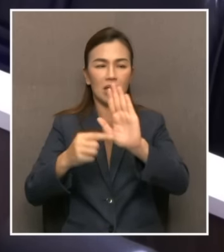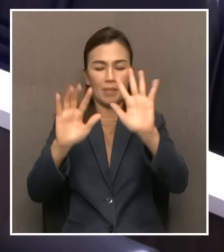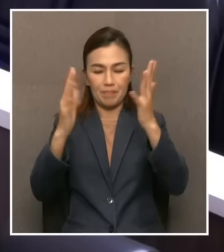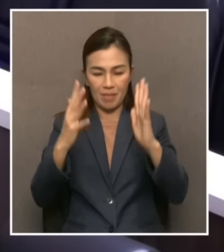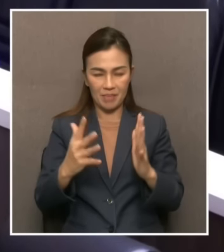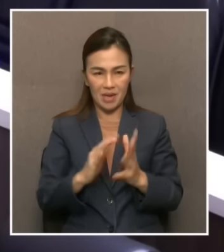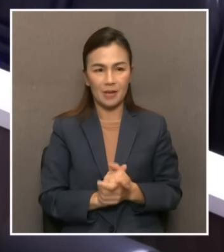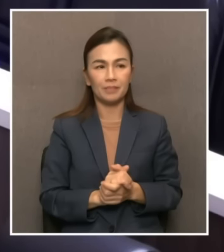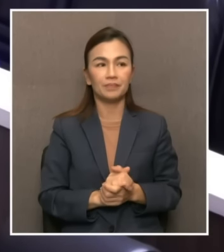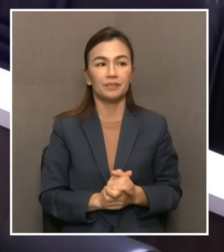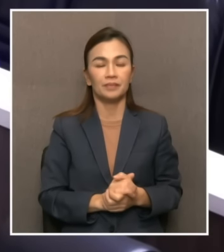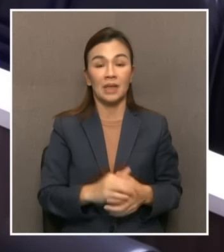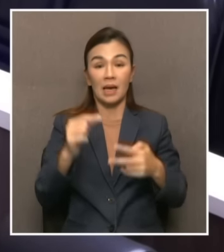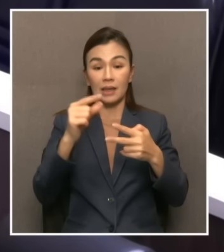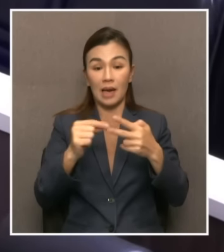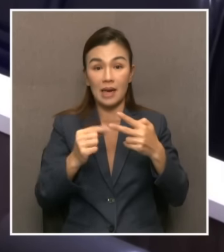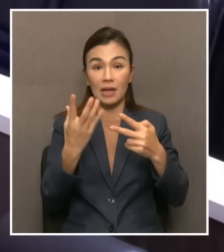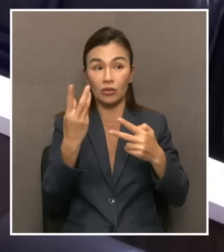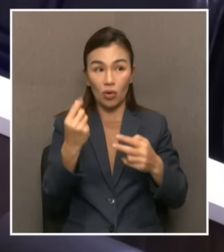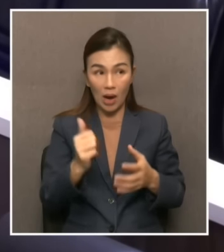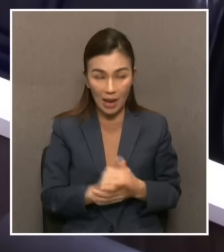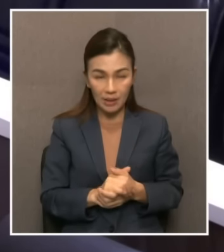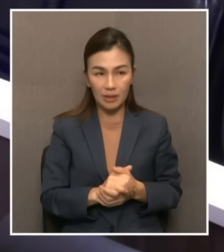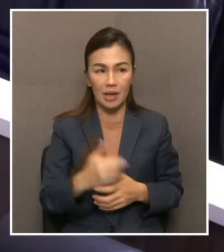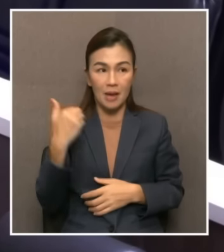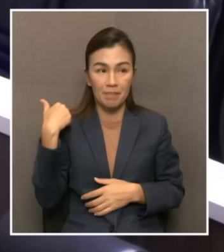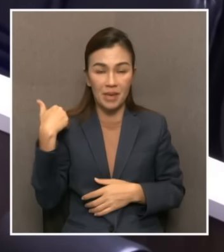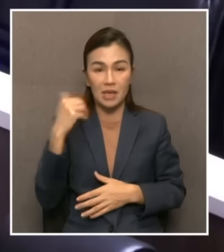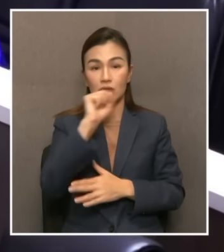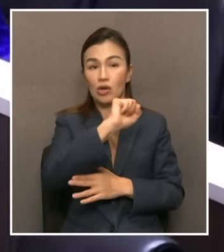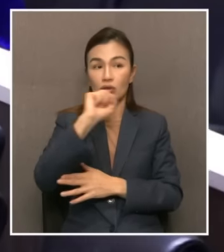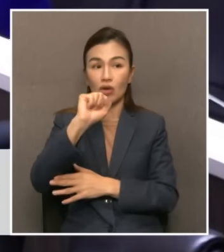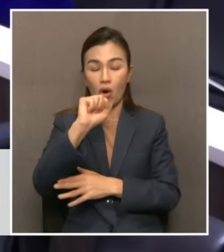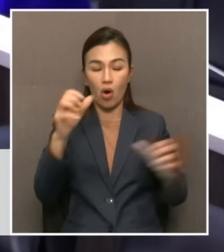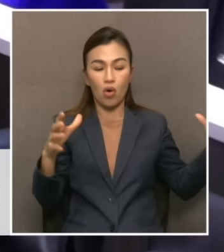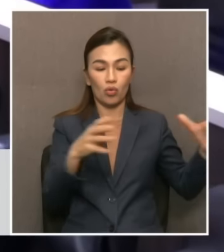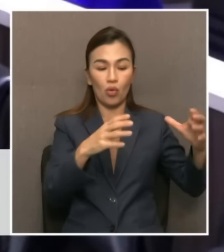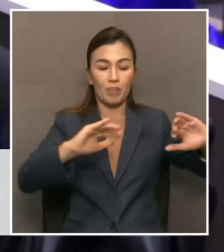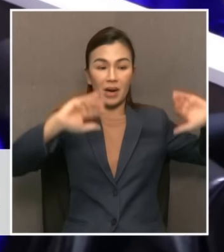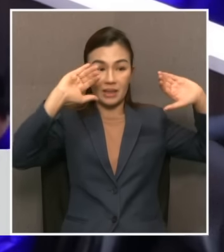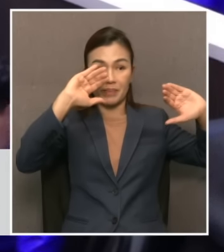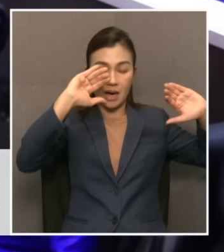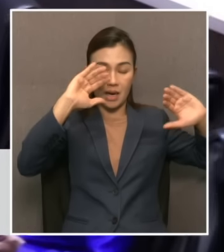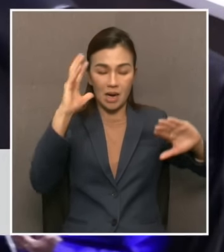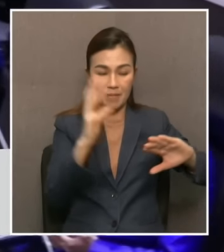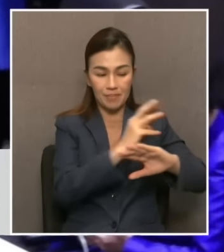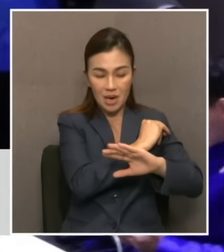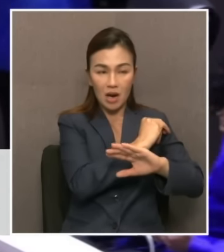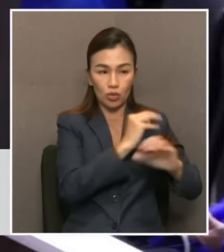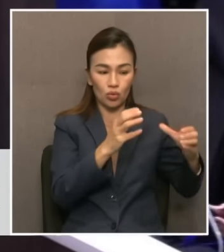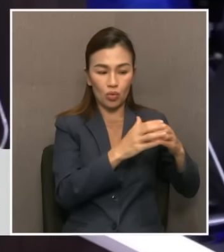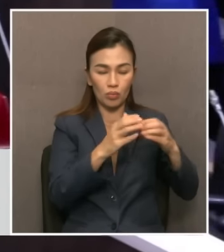ที่ผลคะแนนที่ออกมานะคะพบว่าเบื้องต้นนั้นเสียงของส.ส.รัฐบาลจาก11พรรคการเมืองค่ะมีเสียงรวม